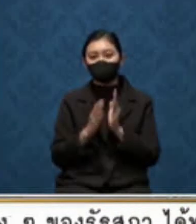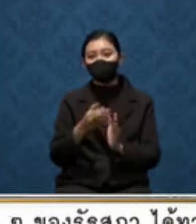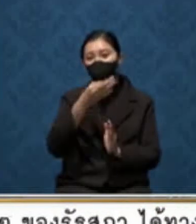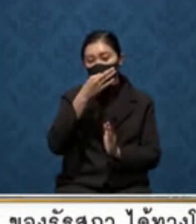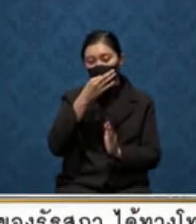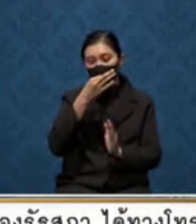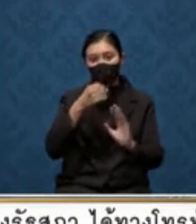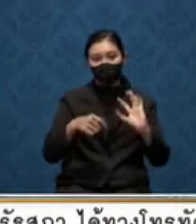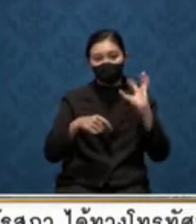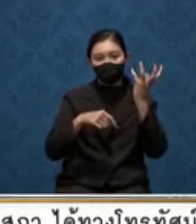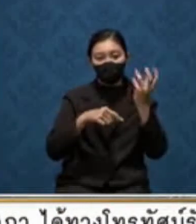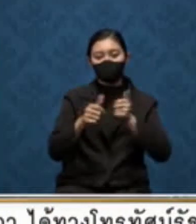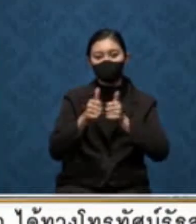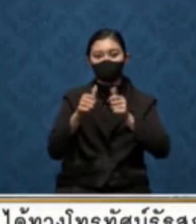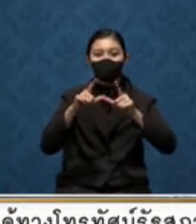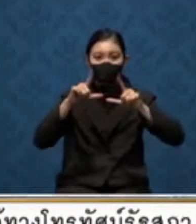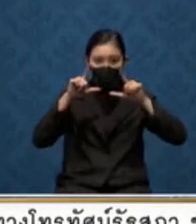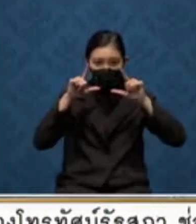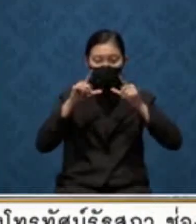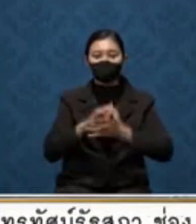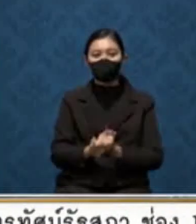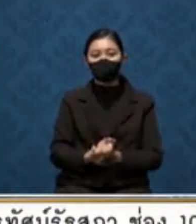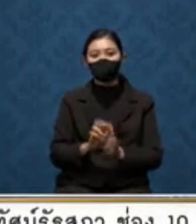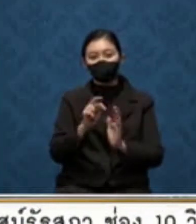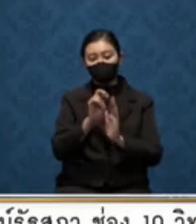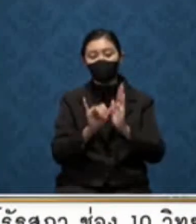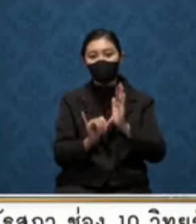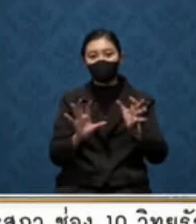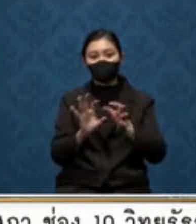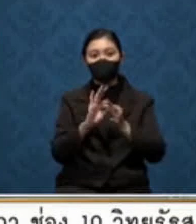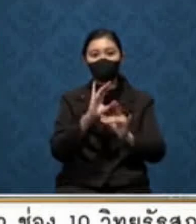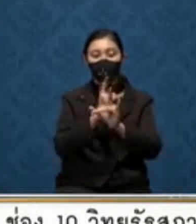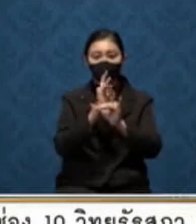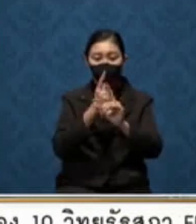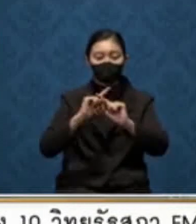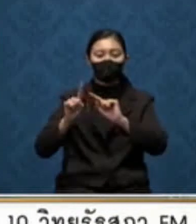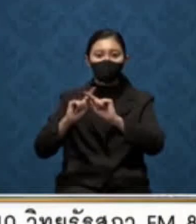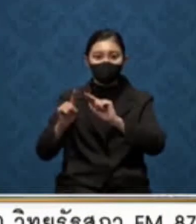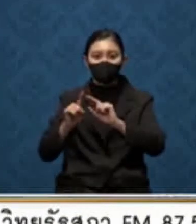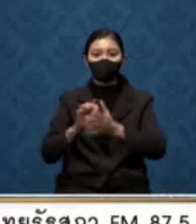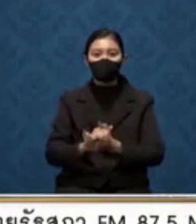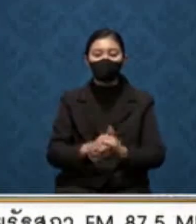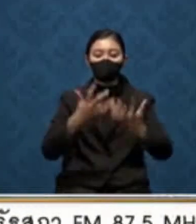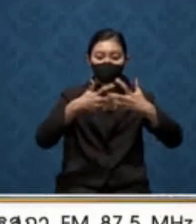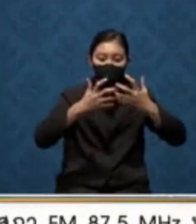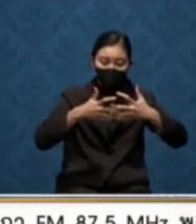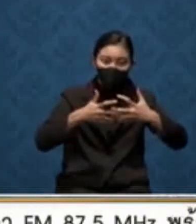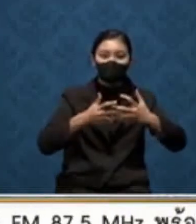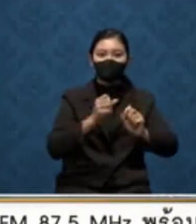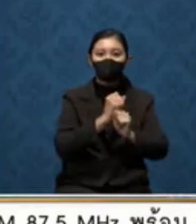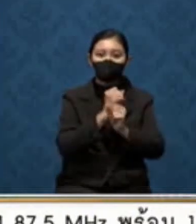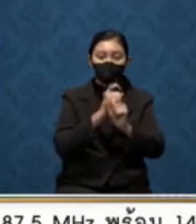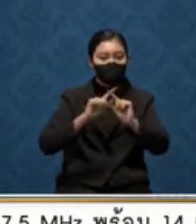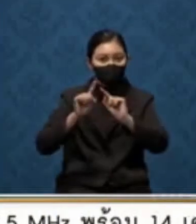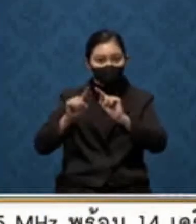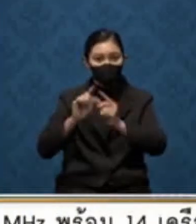กซึ่ง นโยบาย 0.99 น่านี้ไมใช่แค่ นโยบายเกี่ยวกับคามเทาเทียมในการผลิครั็นโยบายเศษฐกิด้วยเป็น